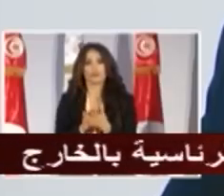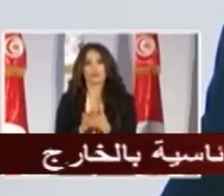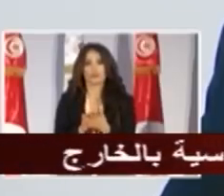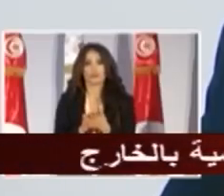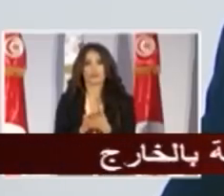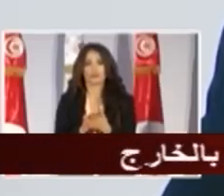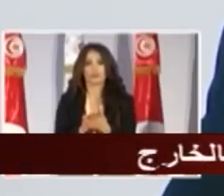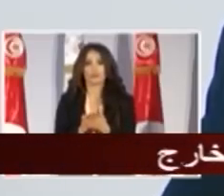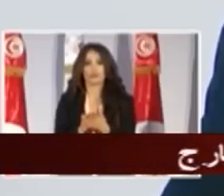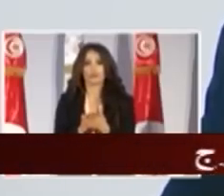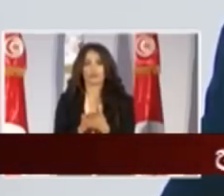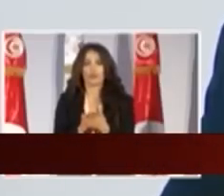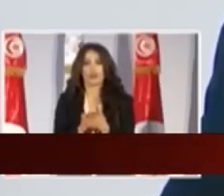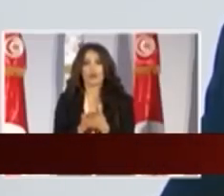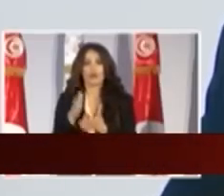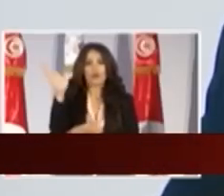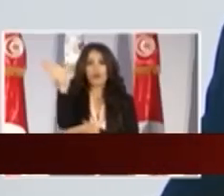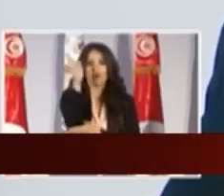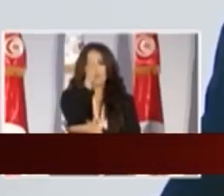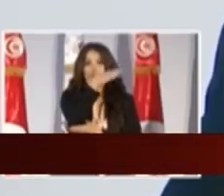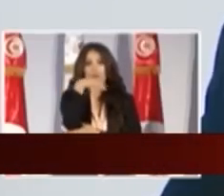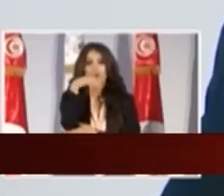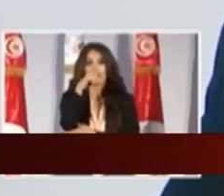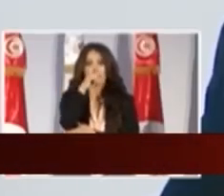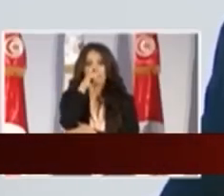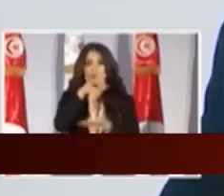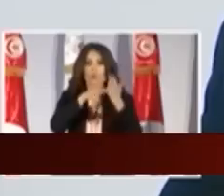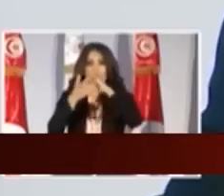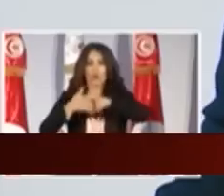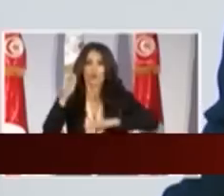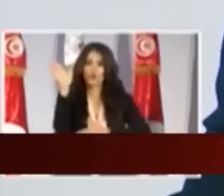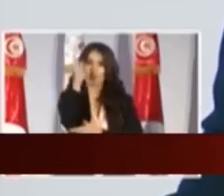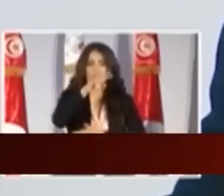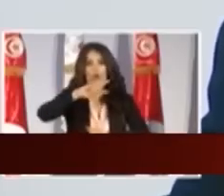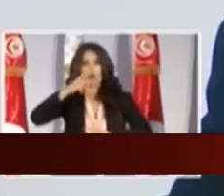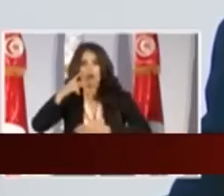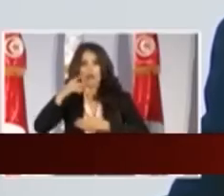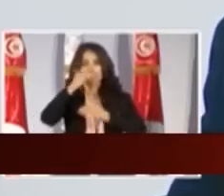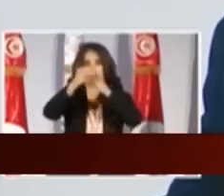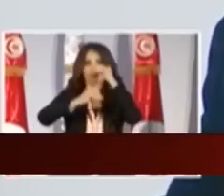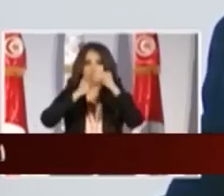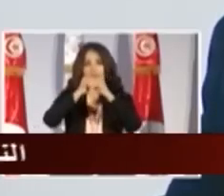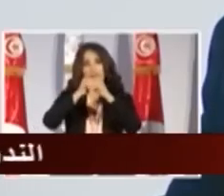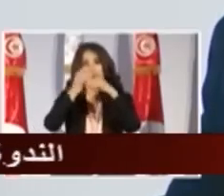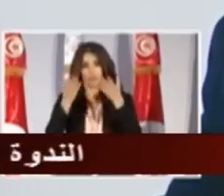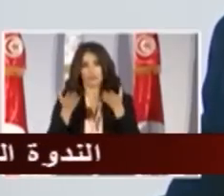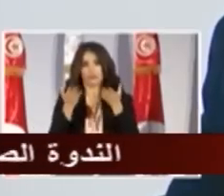الدول العربيه وبقيه دول العالم انا فيهم